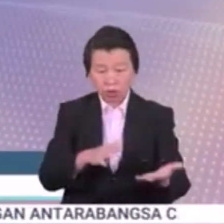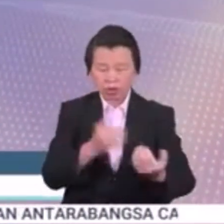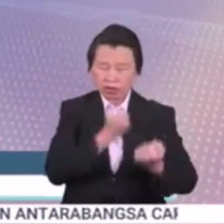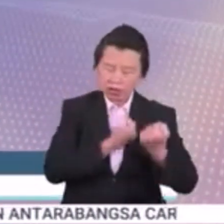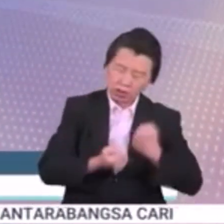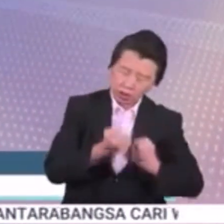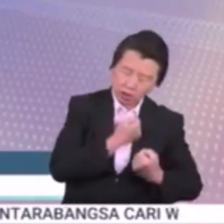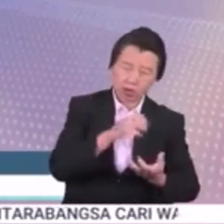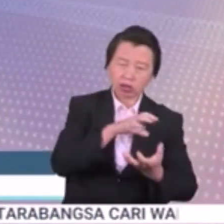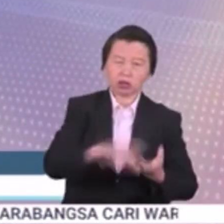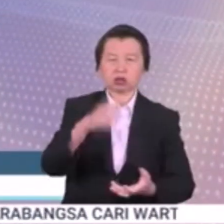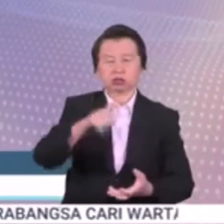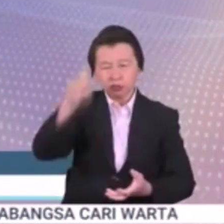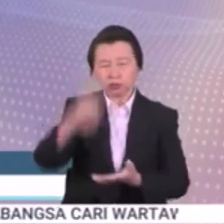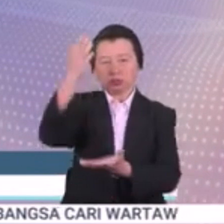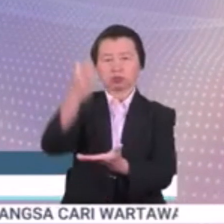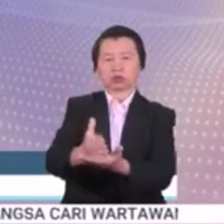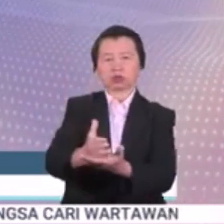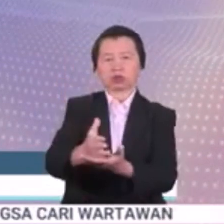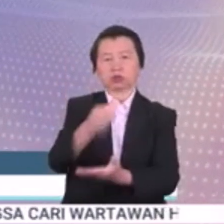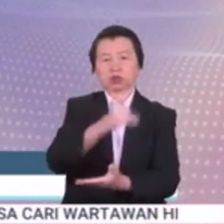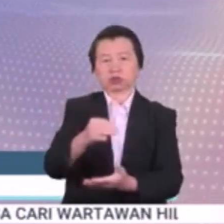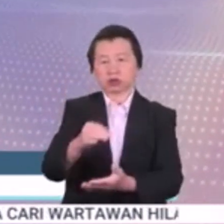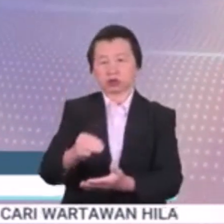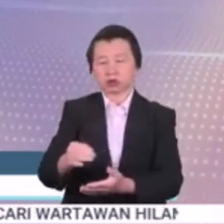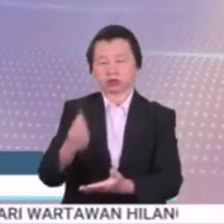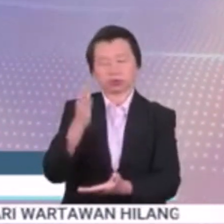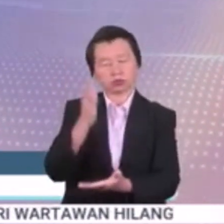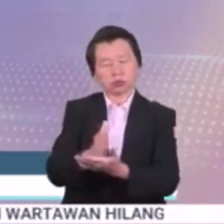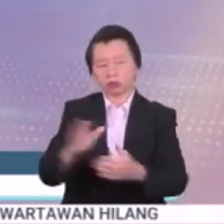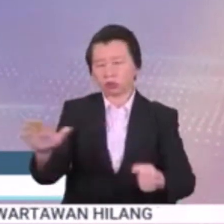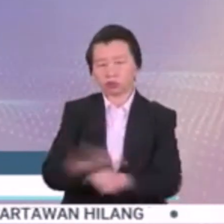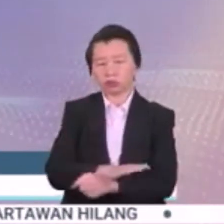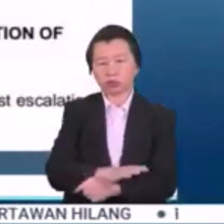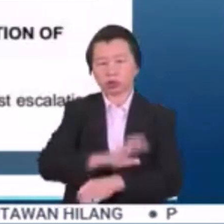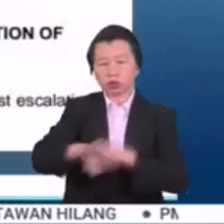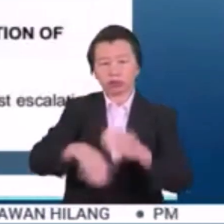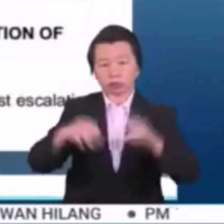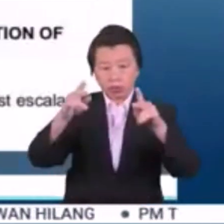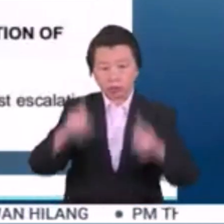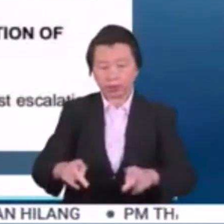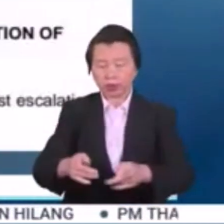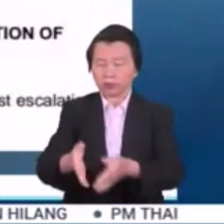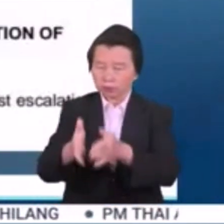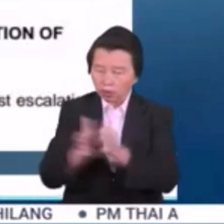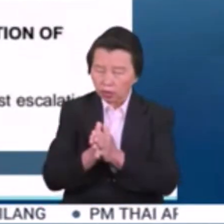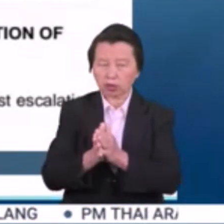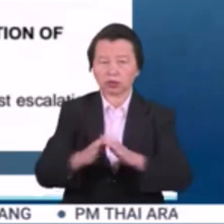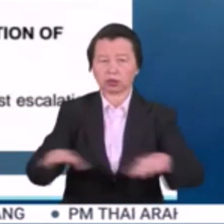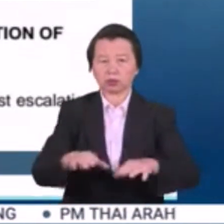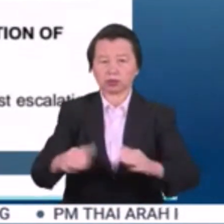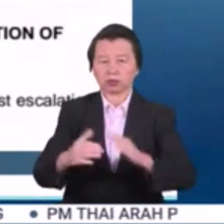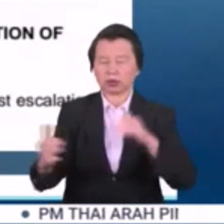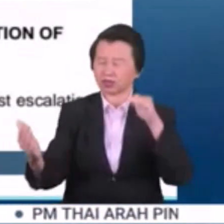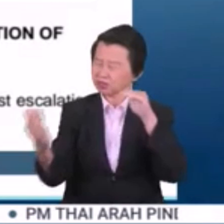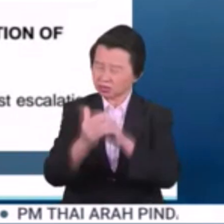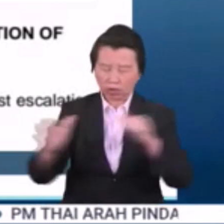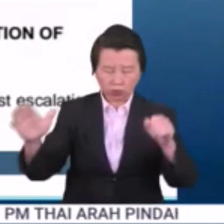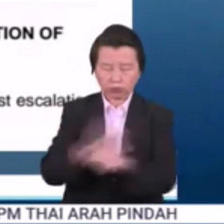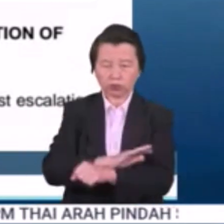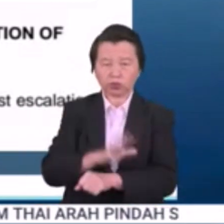penderitaan dan kemusnahan perlu dihentikan dan dikengkang sepenuhnya semua pihak terlibat digesa melaksanakan sekatan